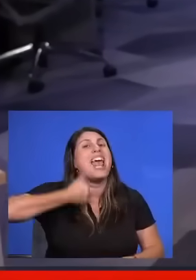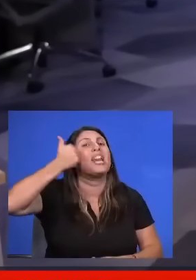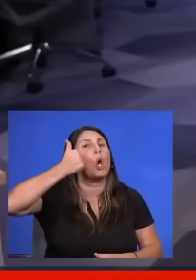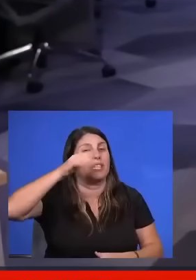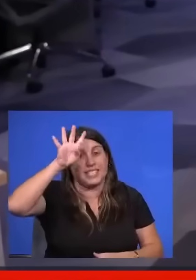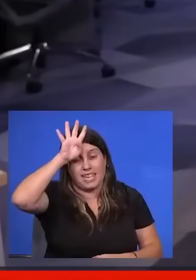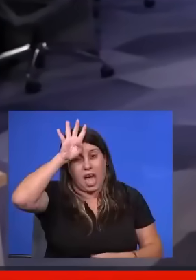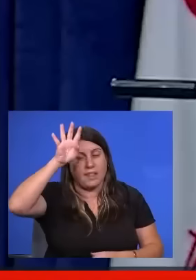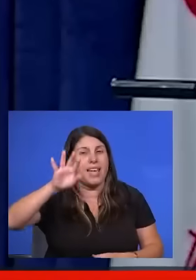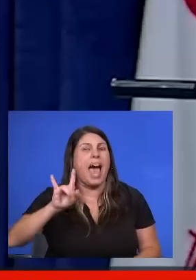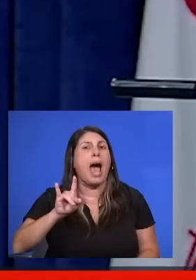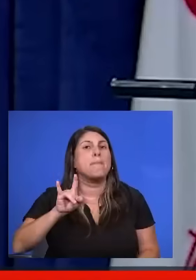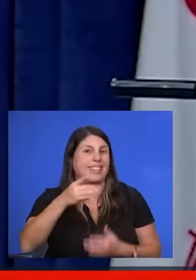קהל.